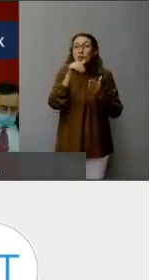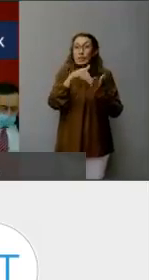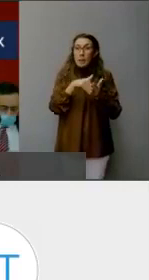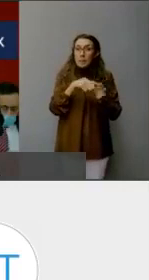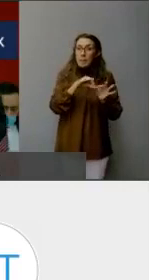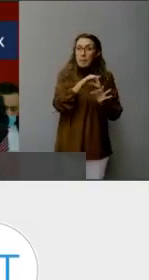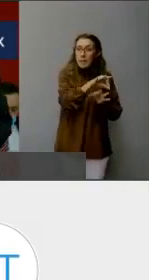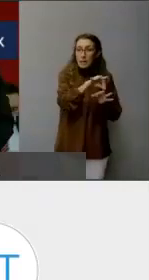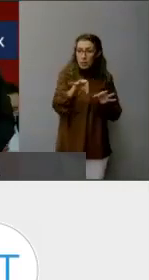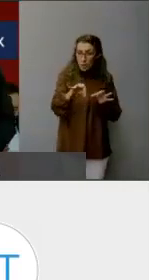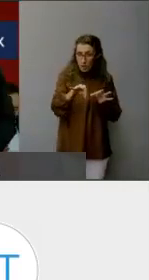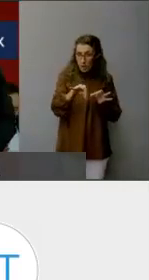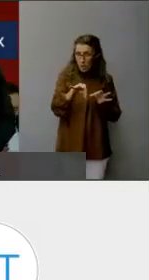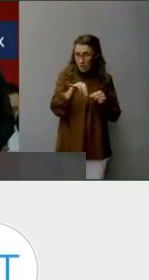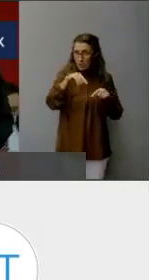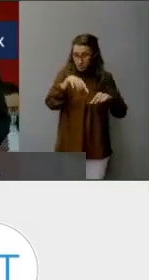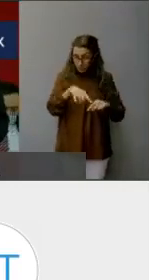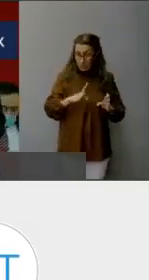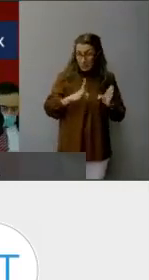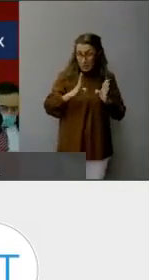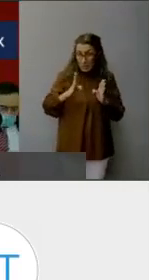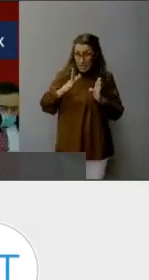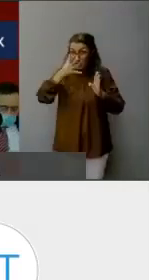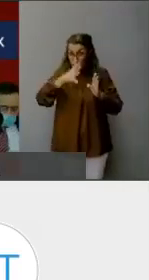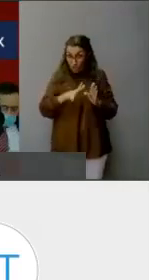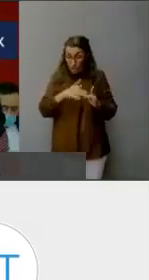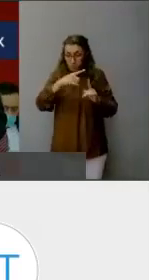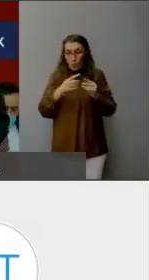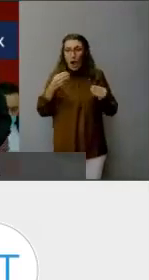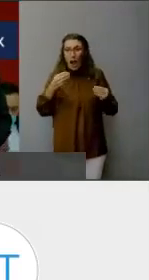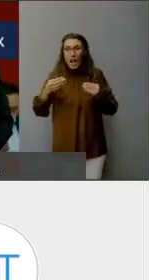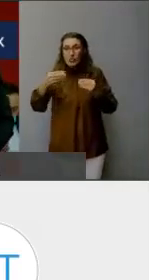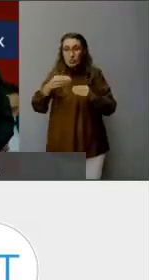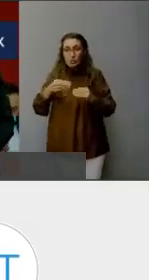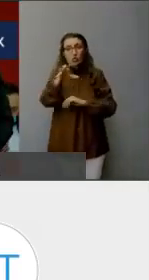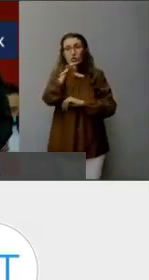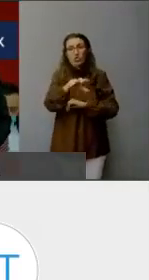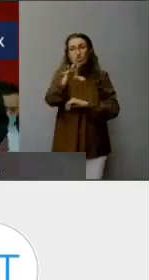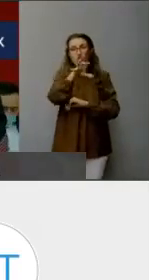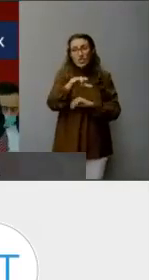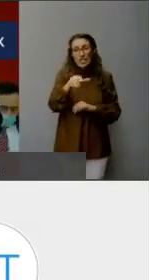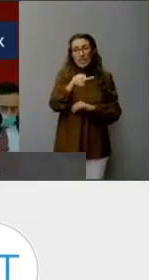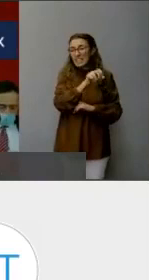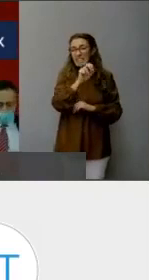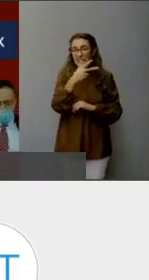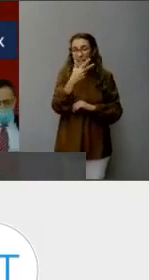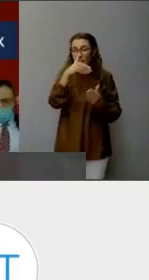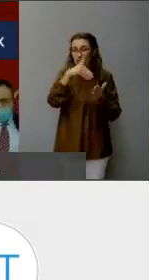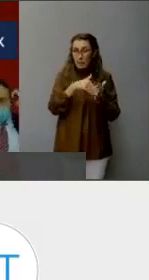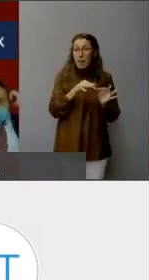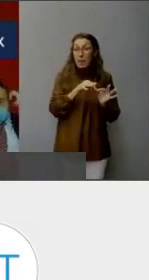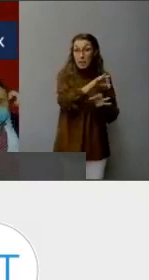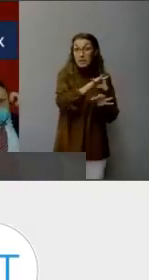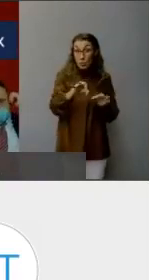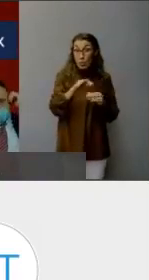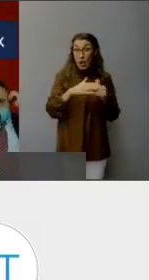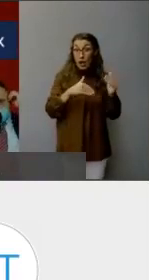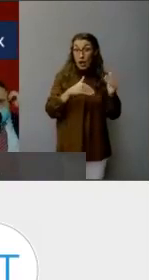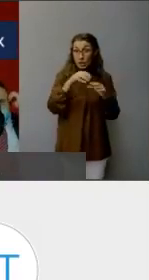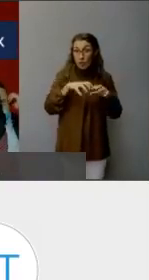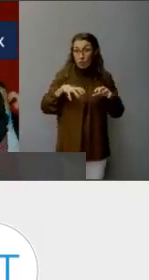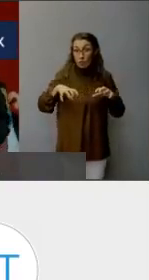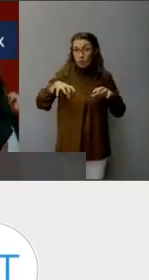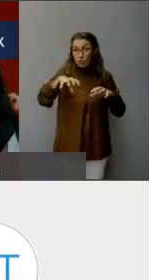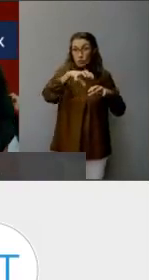costruiti tra quello che c'è è quello che sarà aggiunto in più totale di circa 13mila metri quadrati che vuol dire un metro quadrato